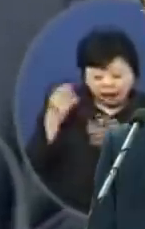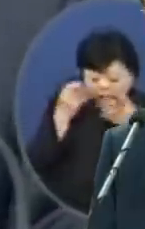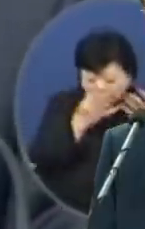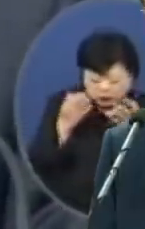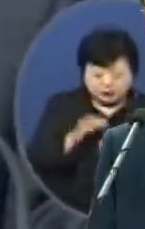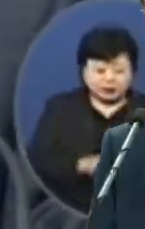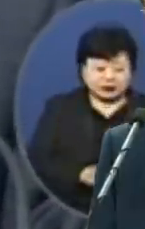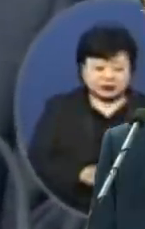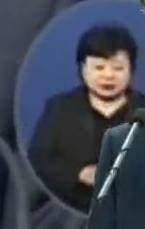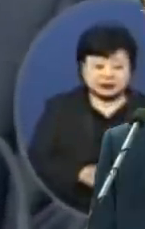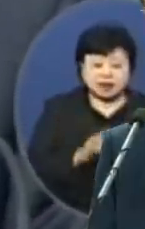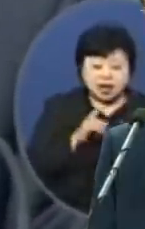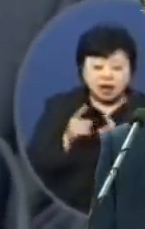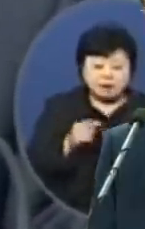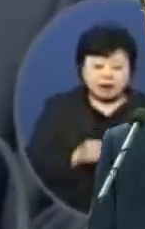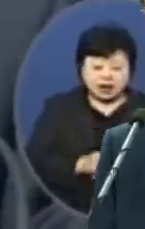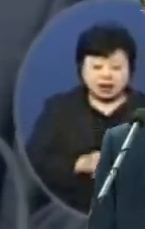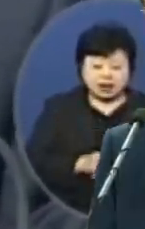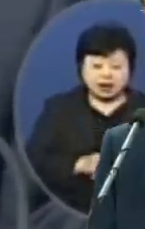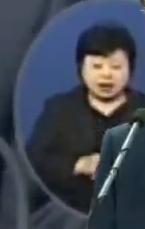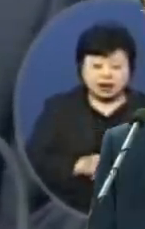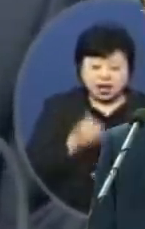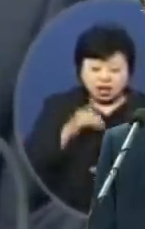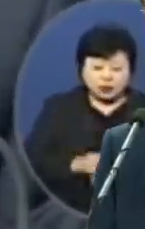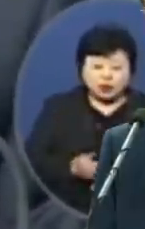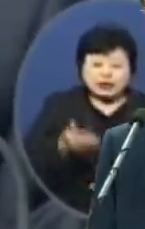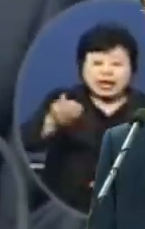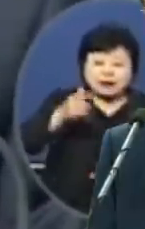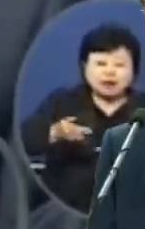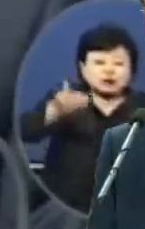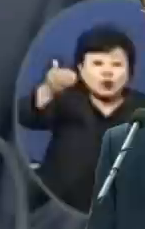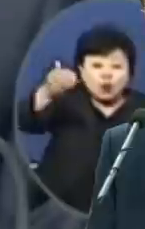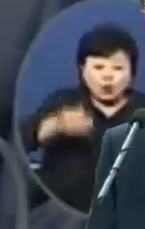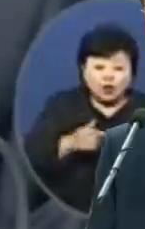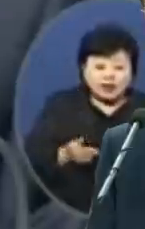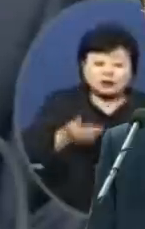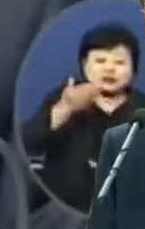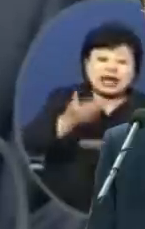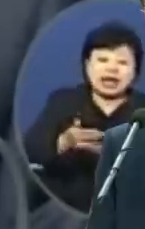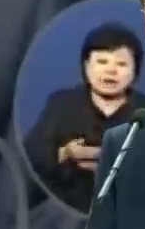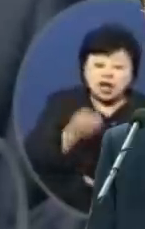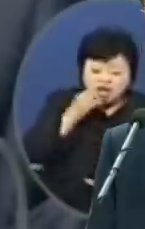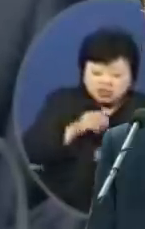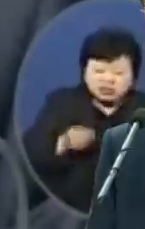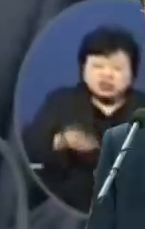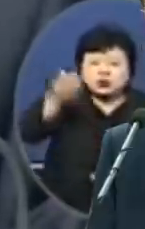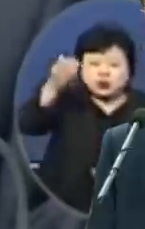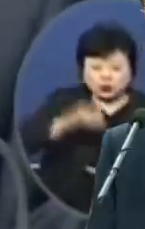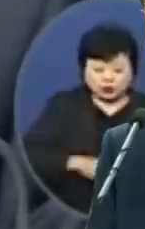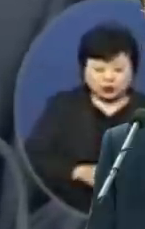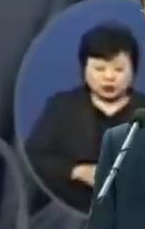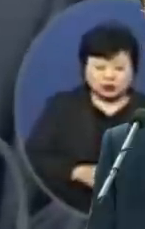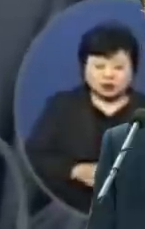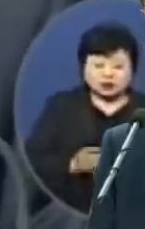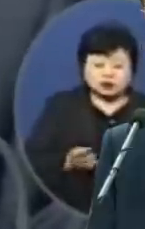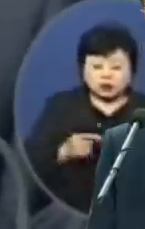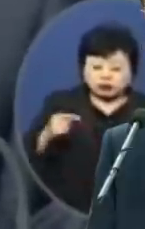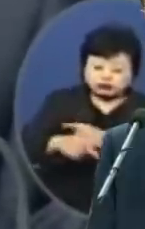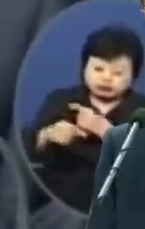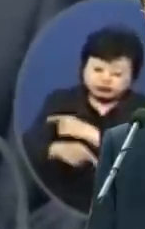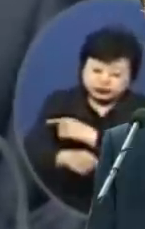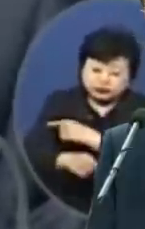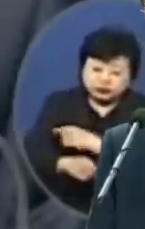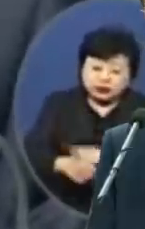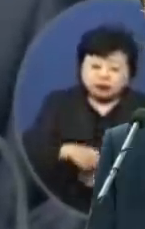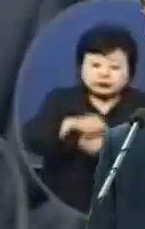혼잡시켰습니다. 은혜를 혼잡시켜서 돌 올려라 하면 나무를 올리고 나무 올리라 하면 흙을 올리고 대화가 안 되니까 탑을